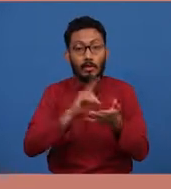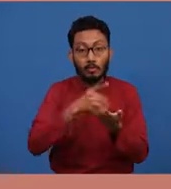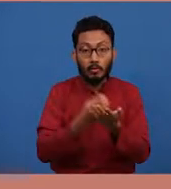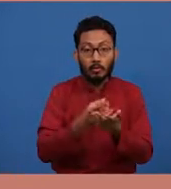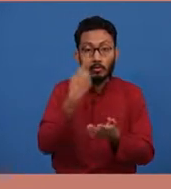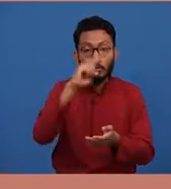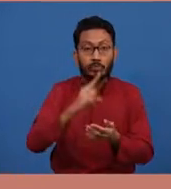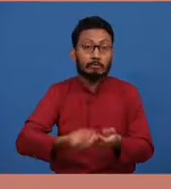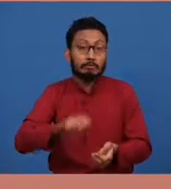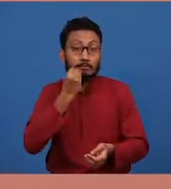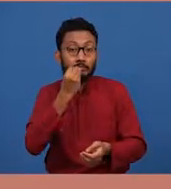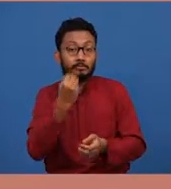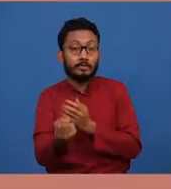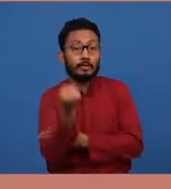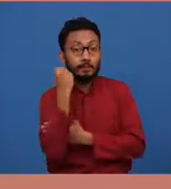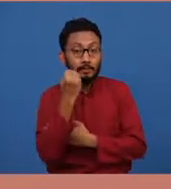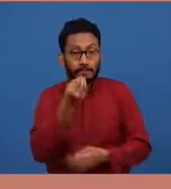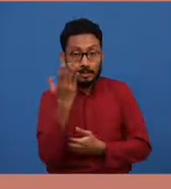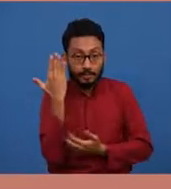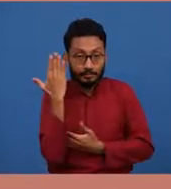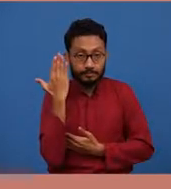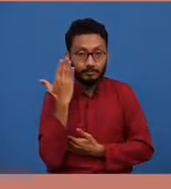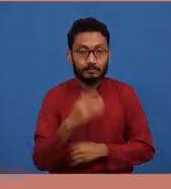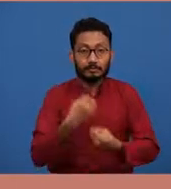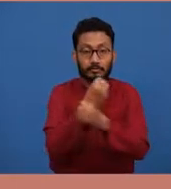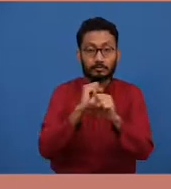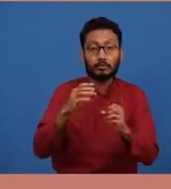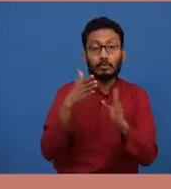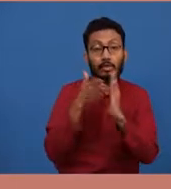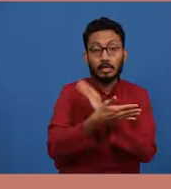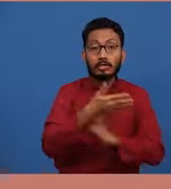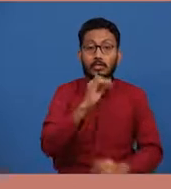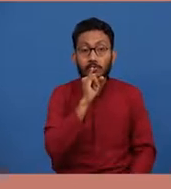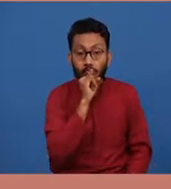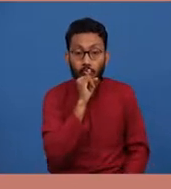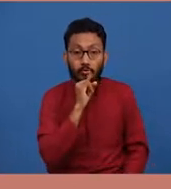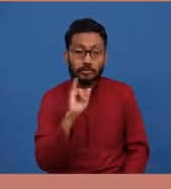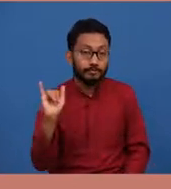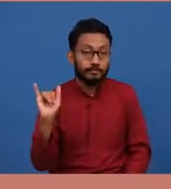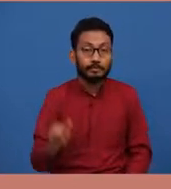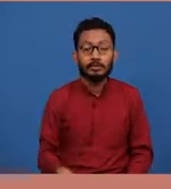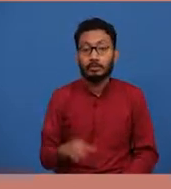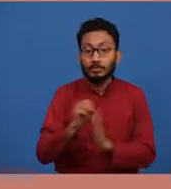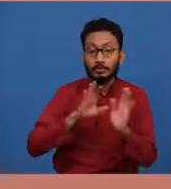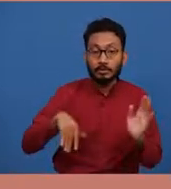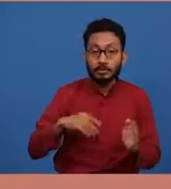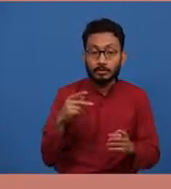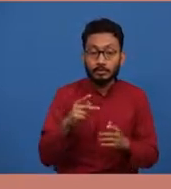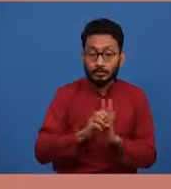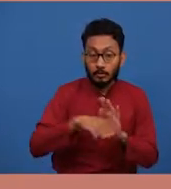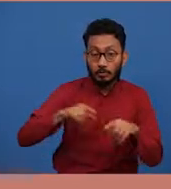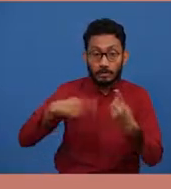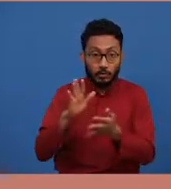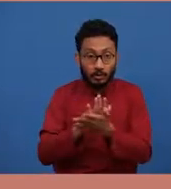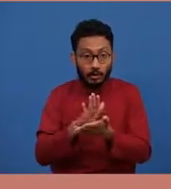sarapan berkhasiat yang disediakan oleh ibunya. Sebelum ke sekolah, Amir